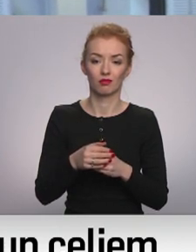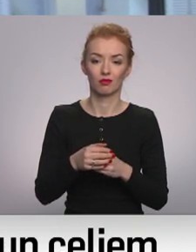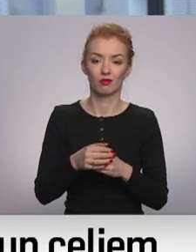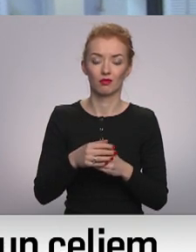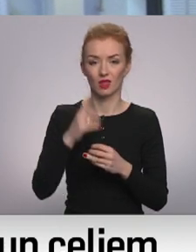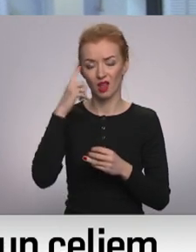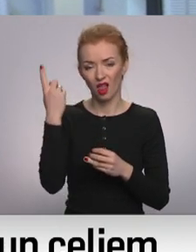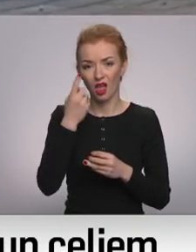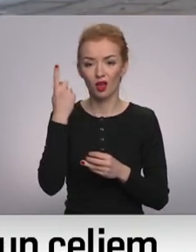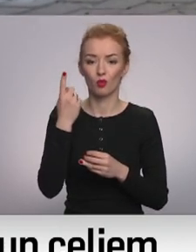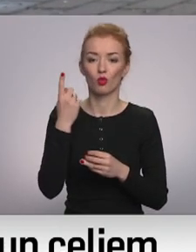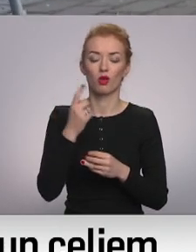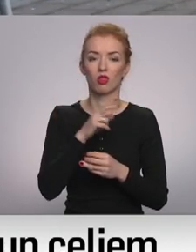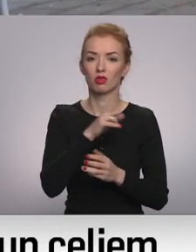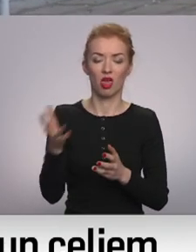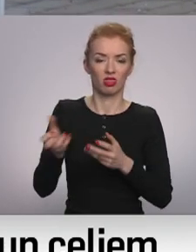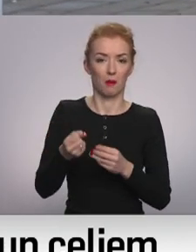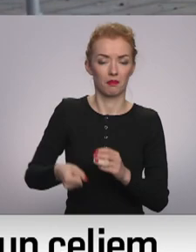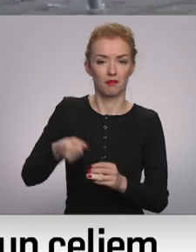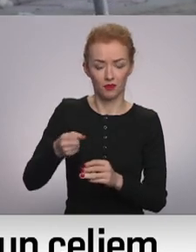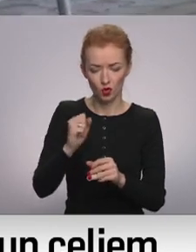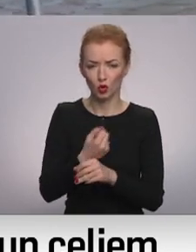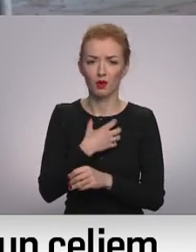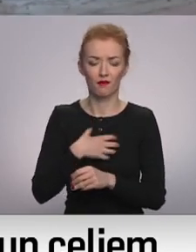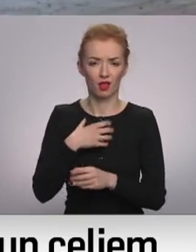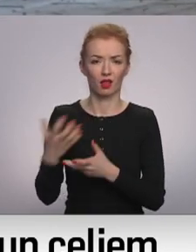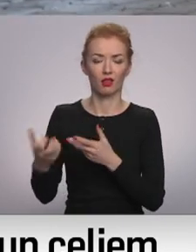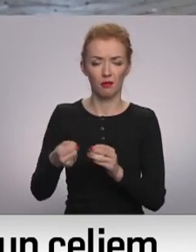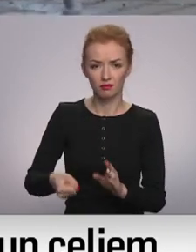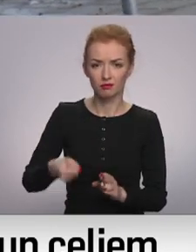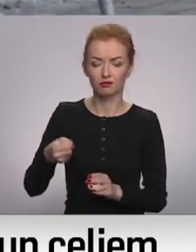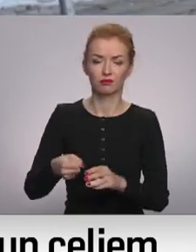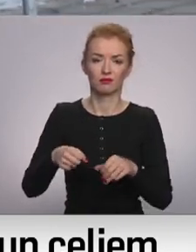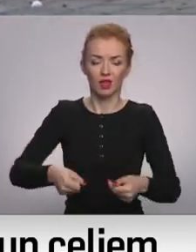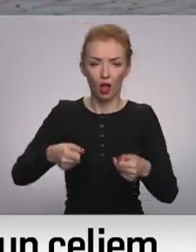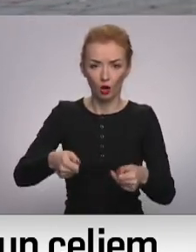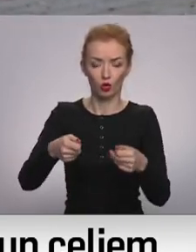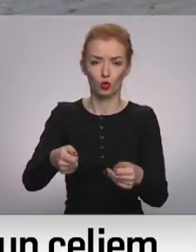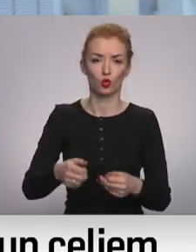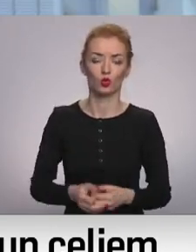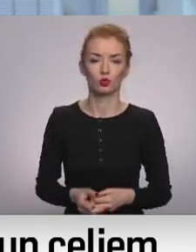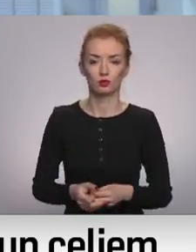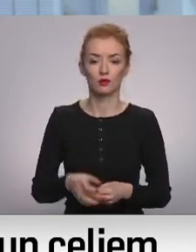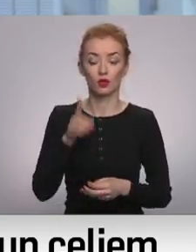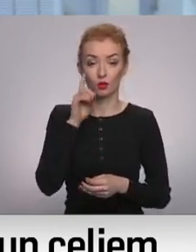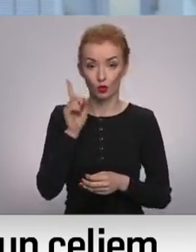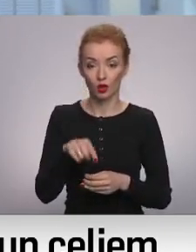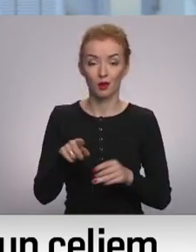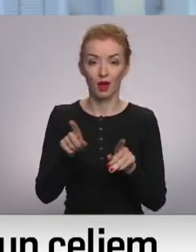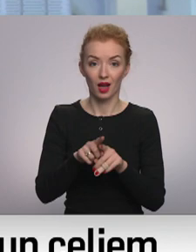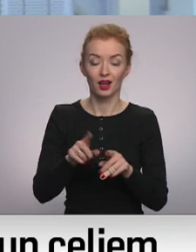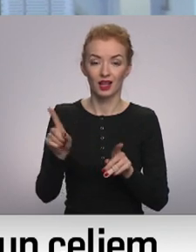reibūņiem. Vienalga nājam tūs paliek liedzekļus vai no kruķus, vai no staiguļus, vai spīkēšus. Protams, ir tie